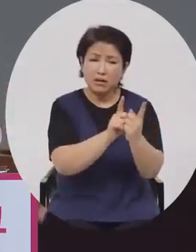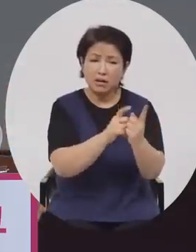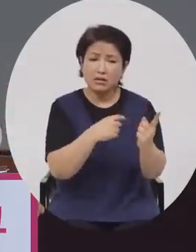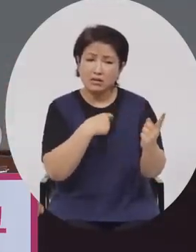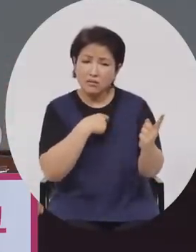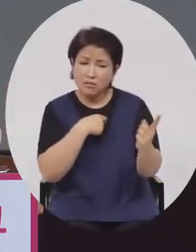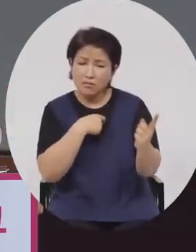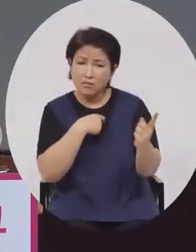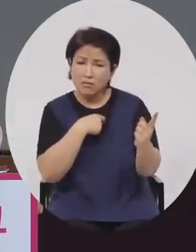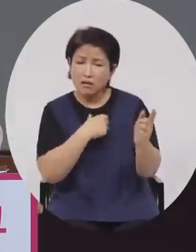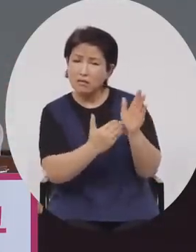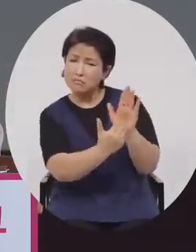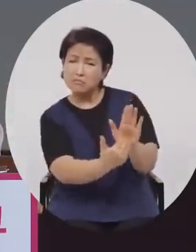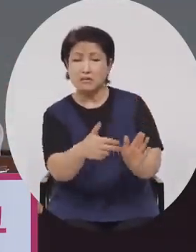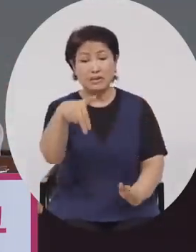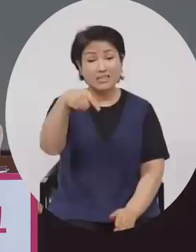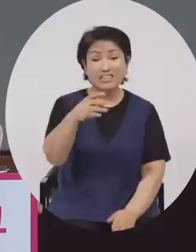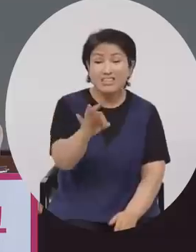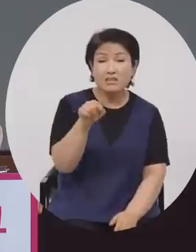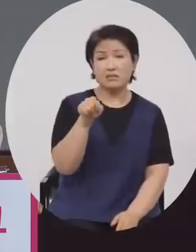대인기피증이잖아, 증.